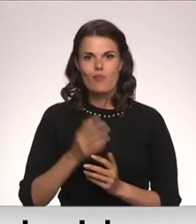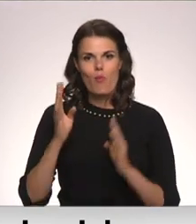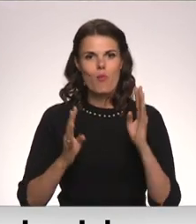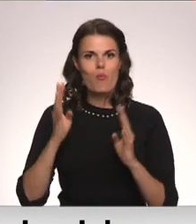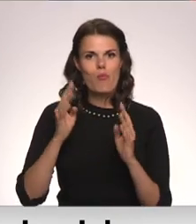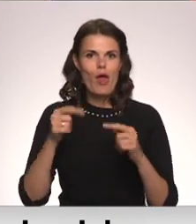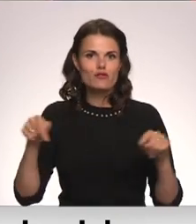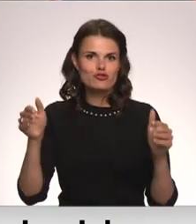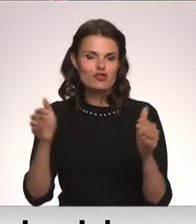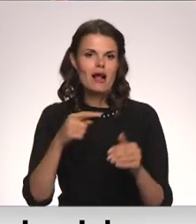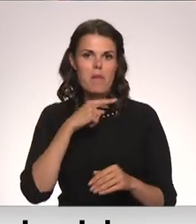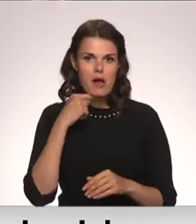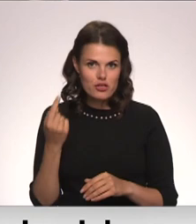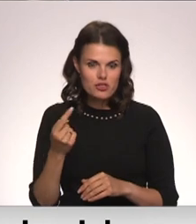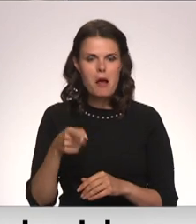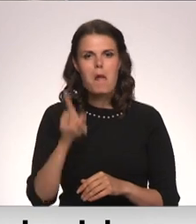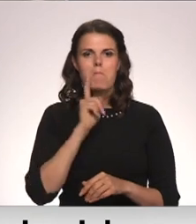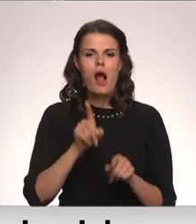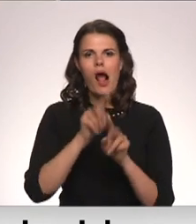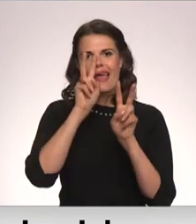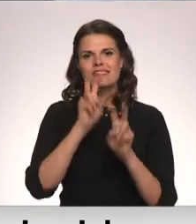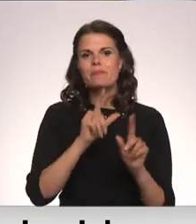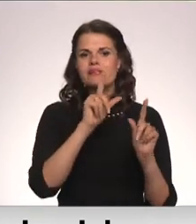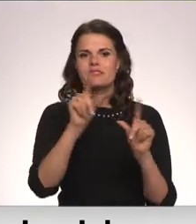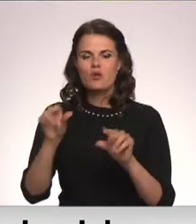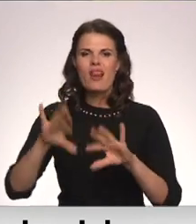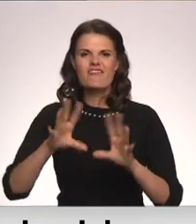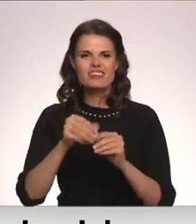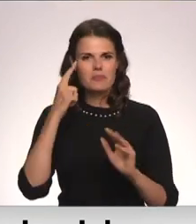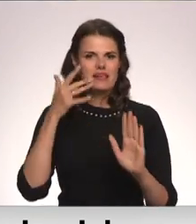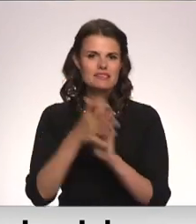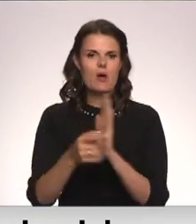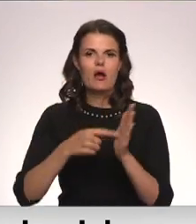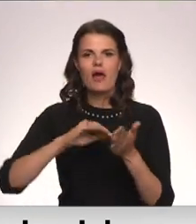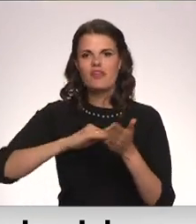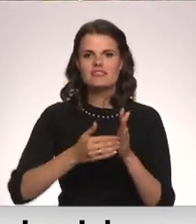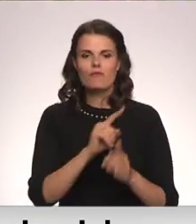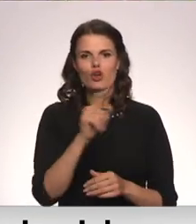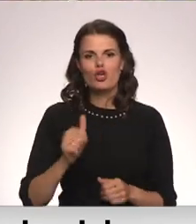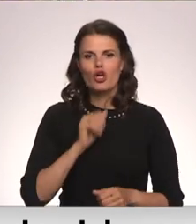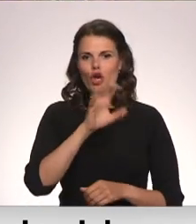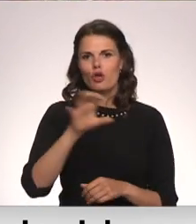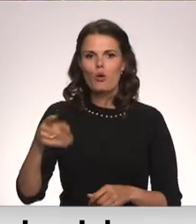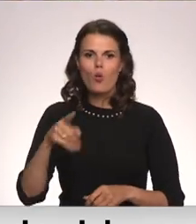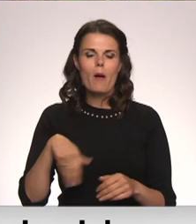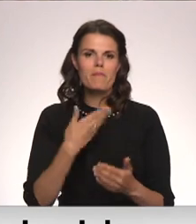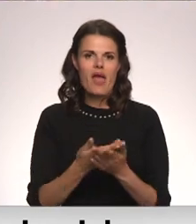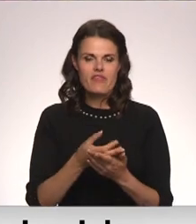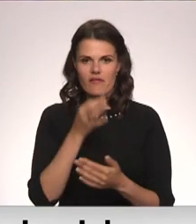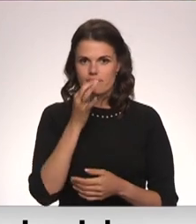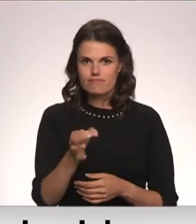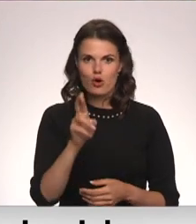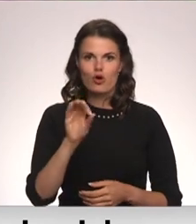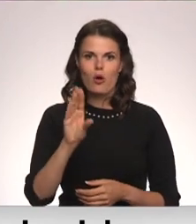meža gabaliņš. Pagaidām tas vairāk ir kā izpētes brauciens, lai vispār saprastu, kādā stāvoklī ir īpašumu un ko piedāvā, piebilst